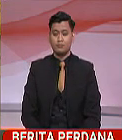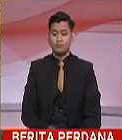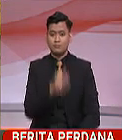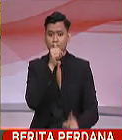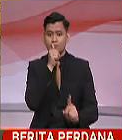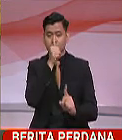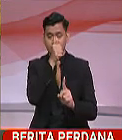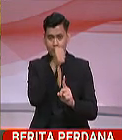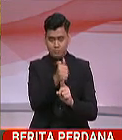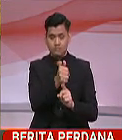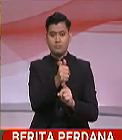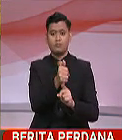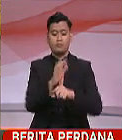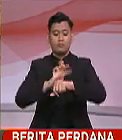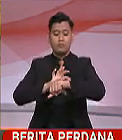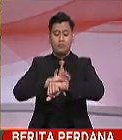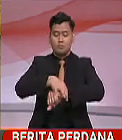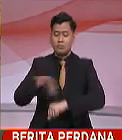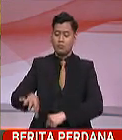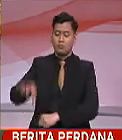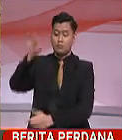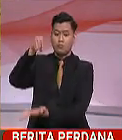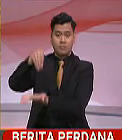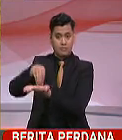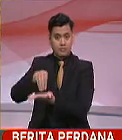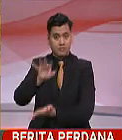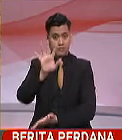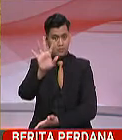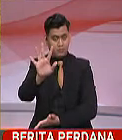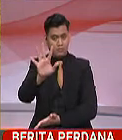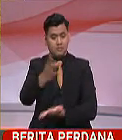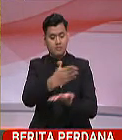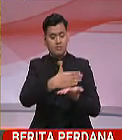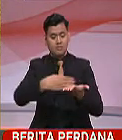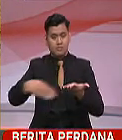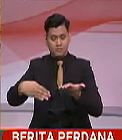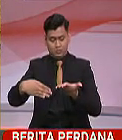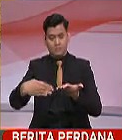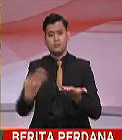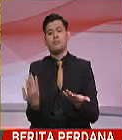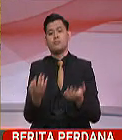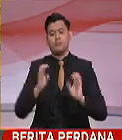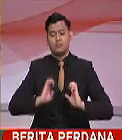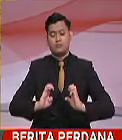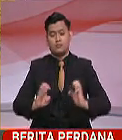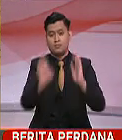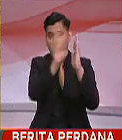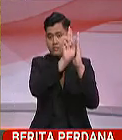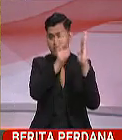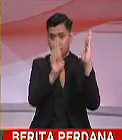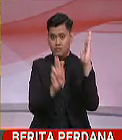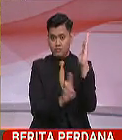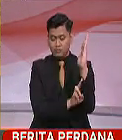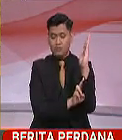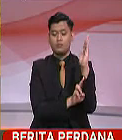Perintah pakai peranti pengesanan antara lima peruntukan baharu dalam Ordinan Darurat Pencegahan dan Pengawalan Penyakit Pindaan